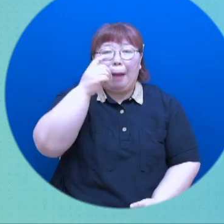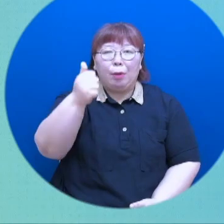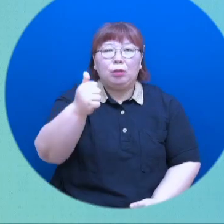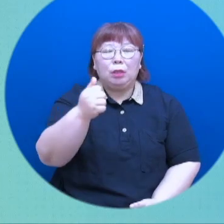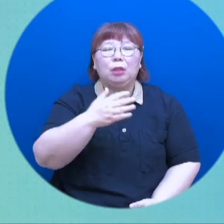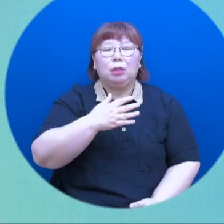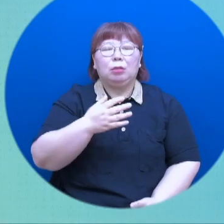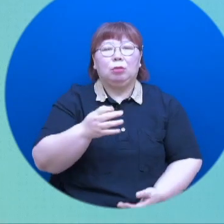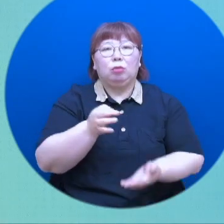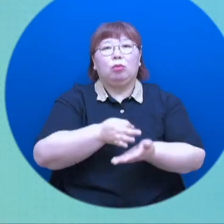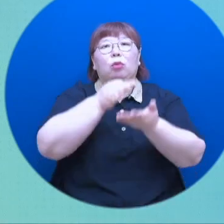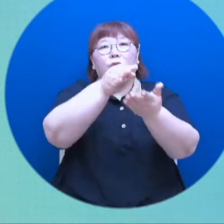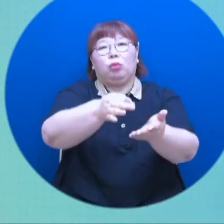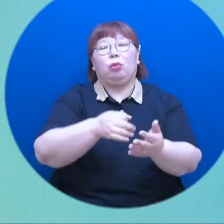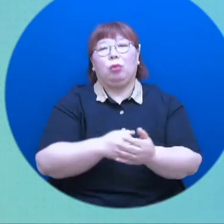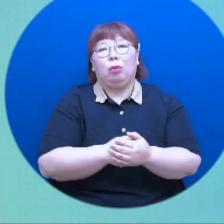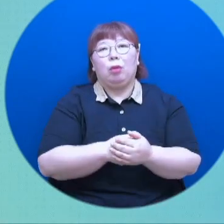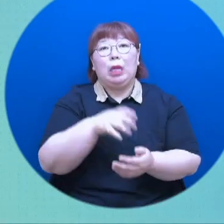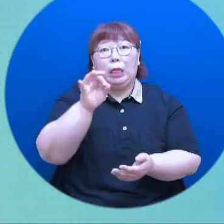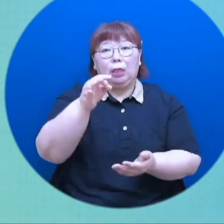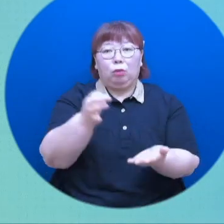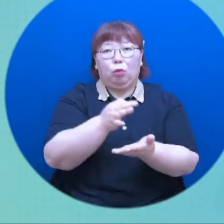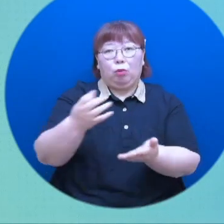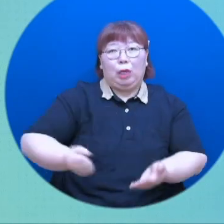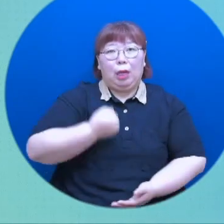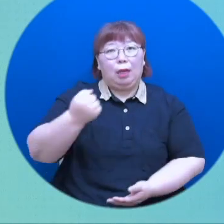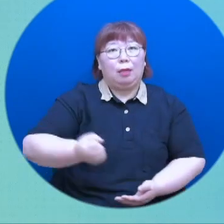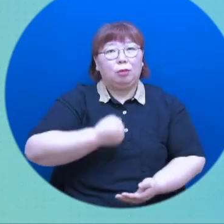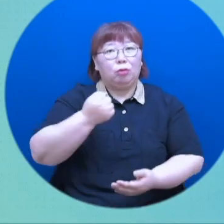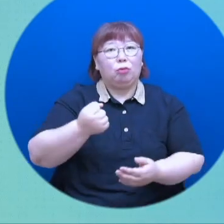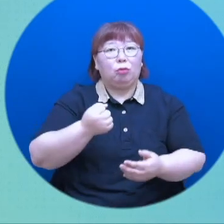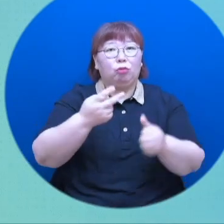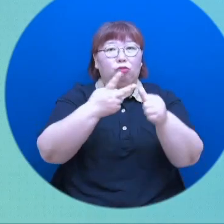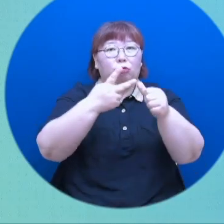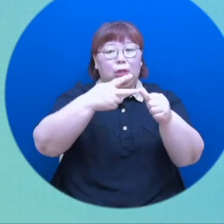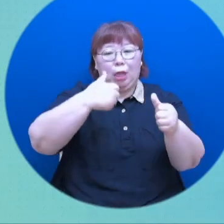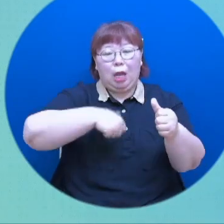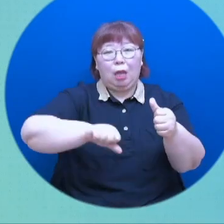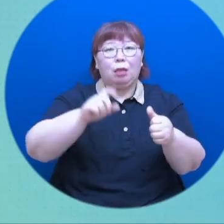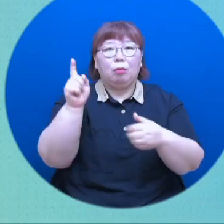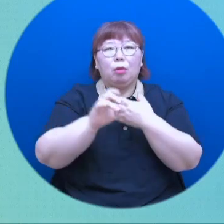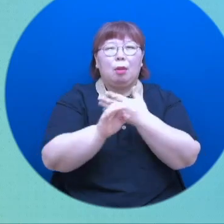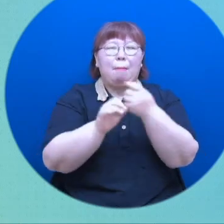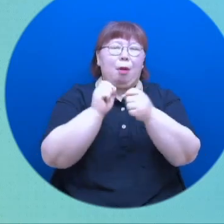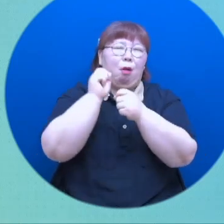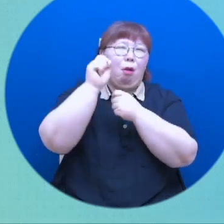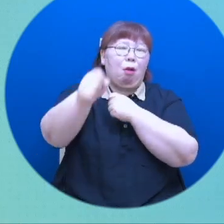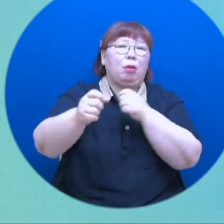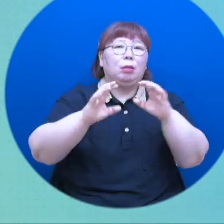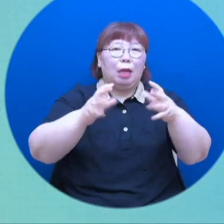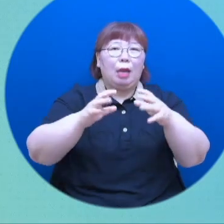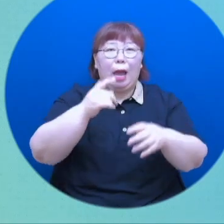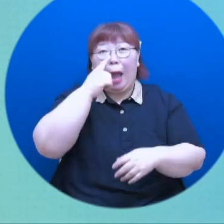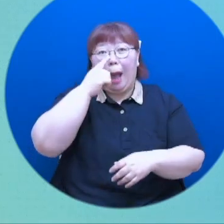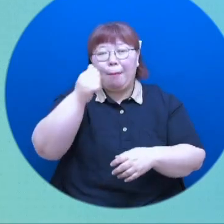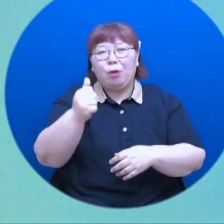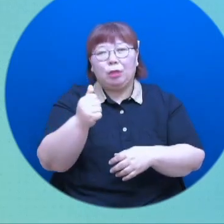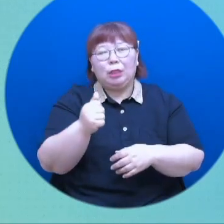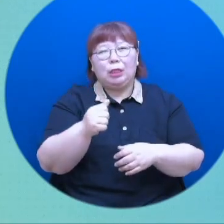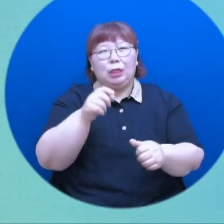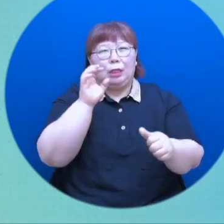주죠. 그 유산을 가지고 둘째 아들이 한 것이 무엇입니까? 먼 나라 아버지의 간섭이 없는 그곳에 가서